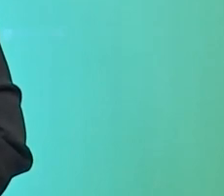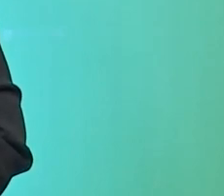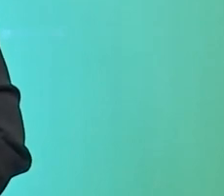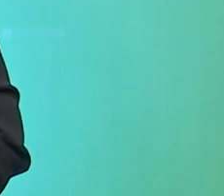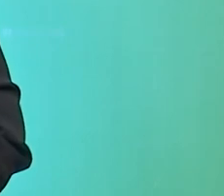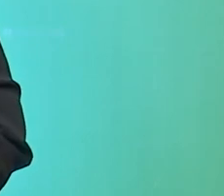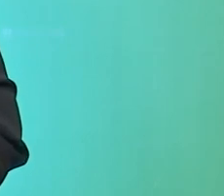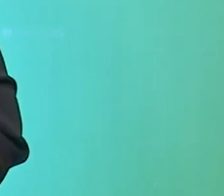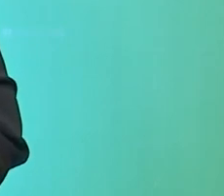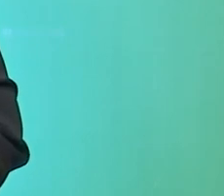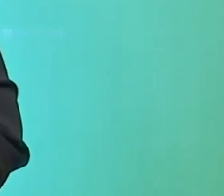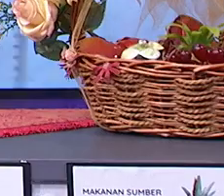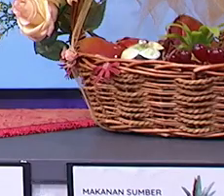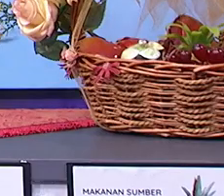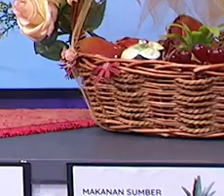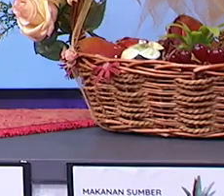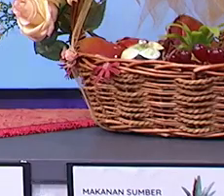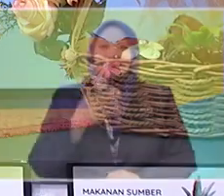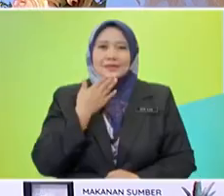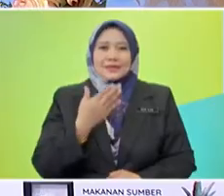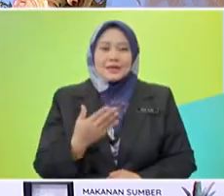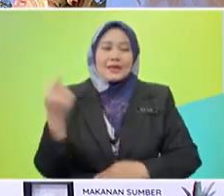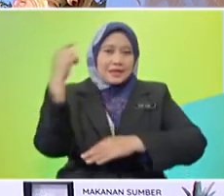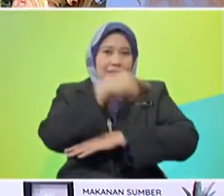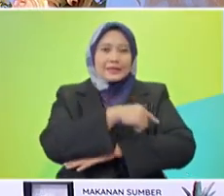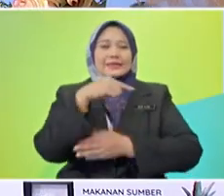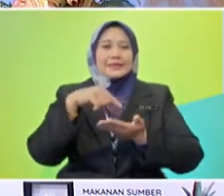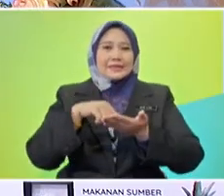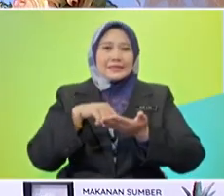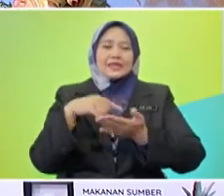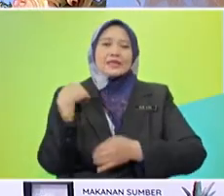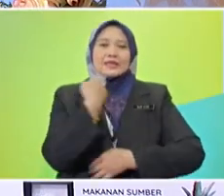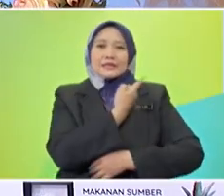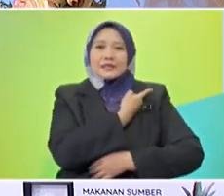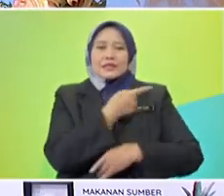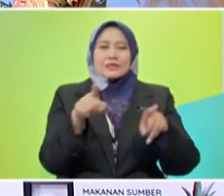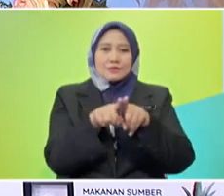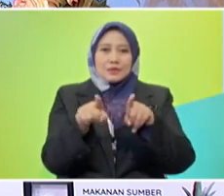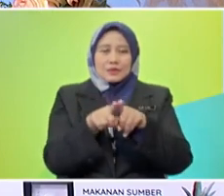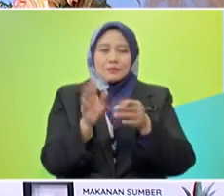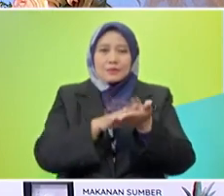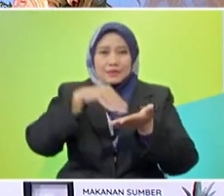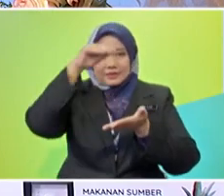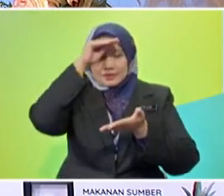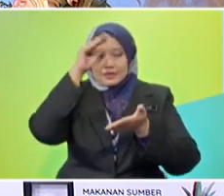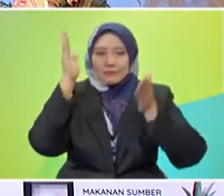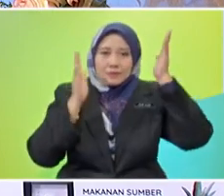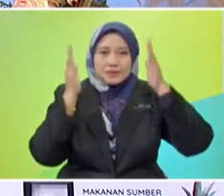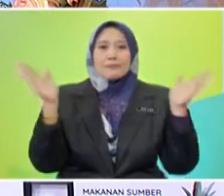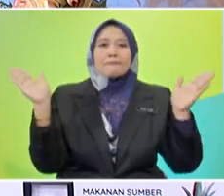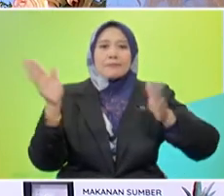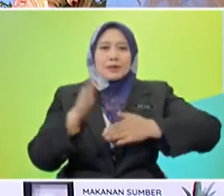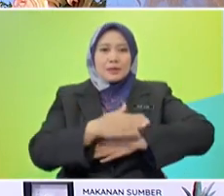dia cikgu kita. Baiklah, hari ini kawan-kawan, kita akan belajar bahasa Melayu tahun 3,